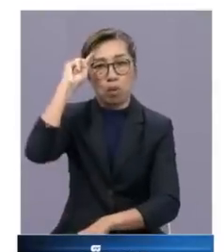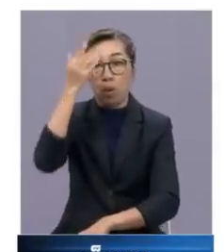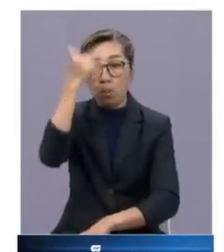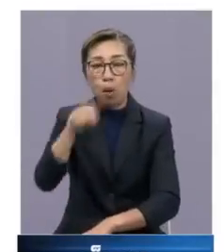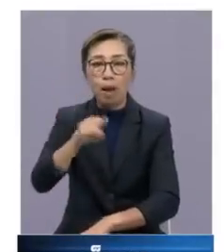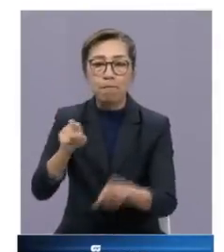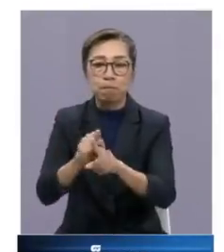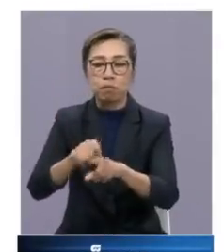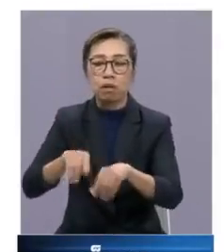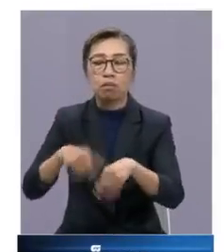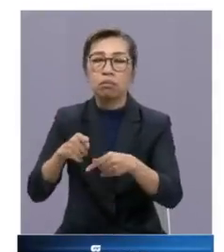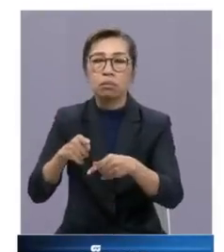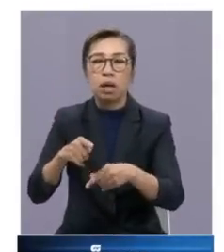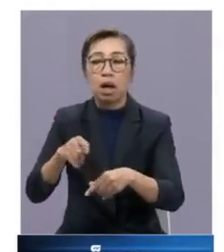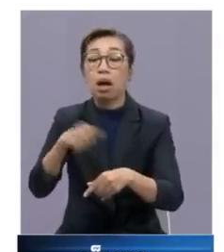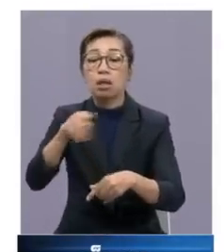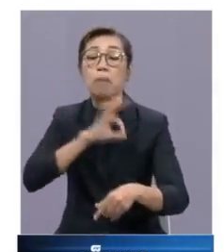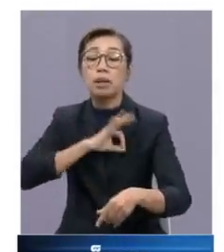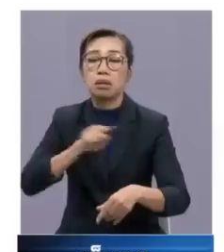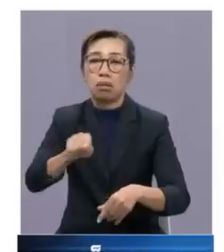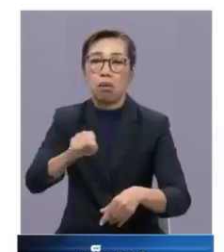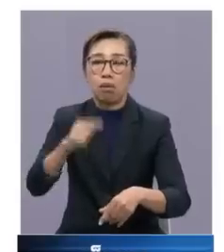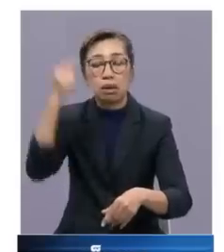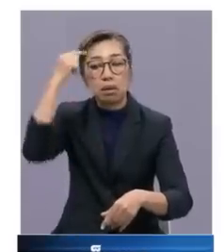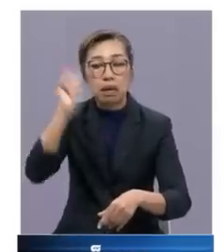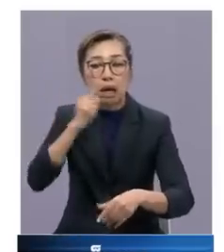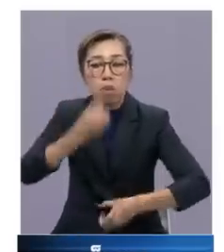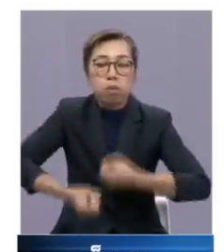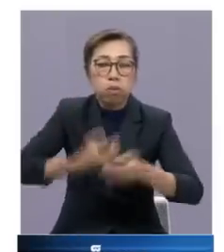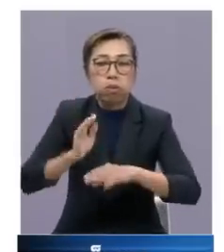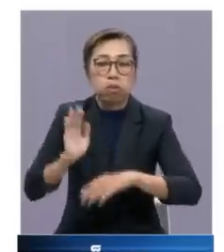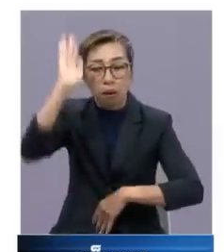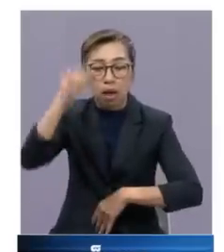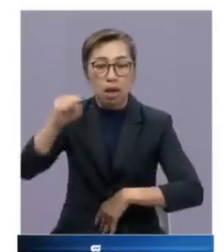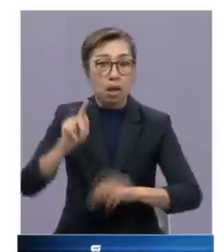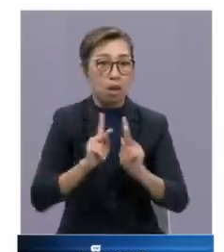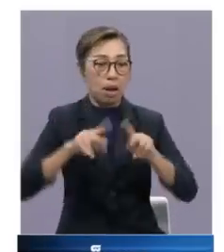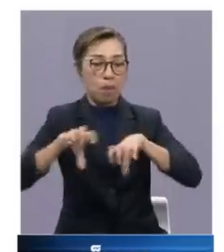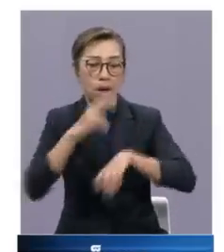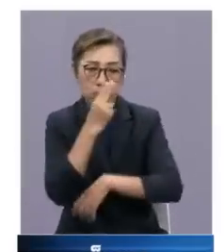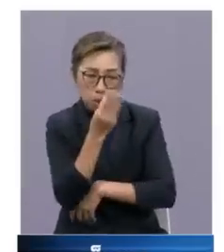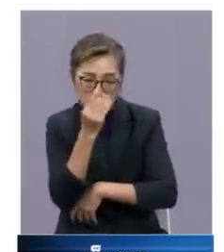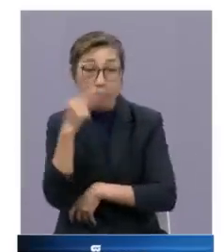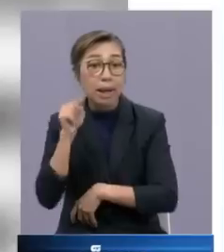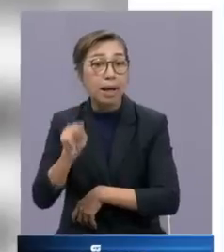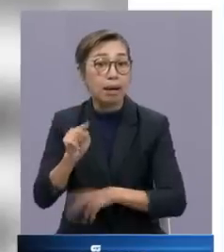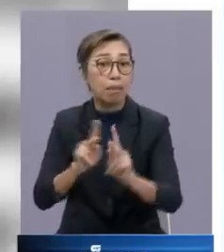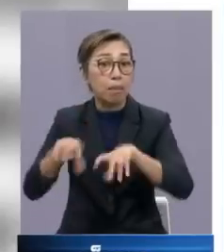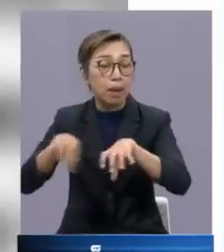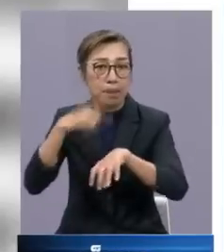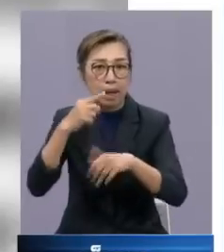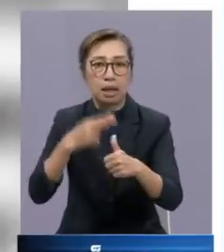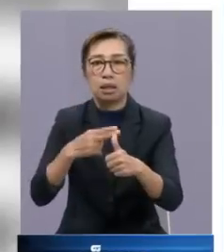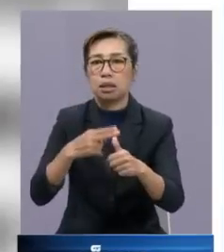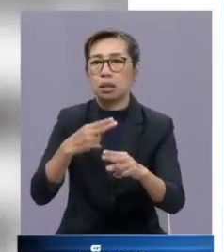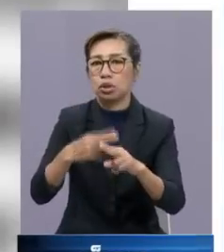มือนให้สมาชิกนะฮะนำเสนอความเห็นผู้บริหารที่รับฟังอยู่ณตอนนี้นะฮะเท่าที่เห็นก็คือมีคุณอ้วน